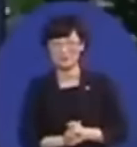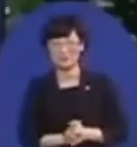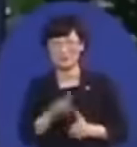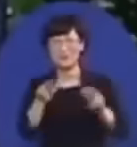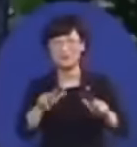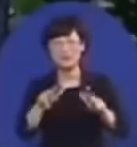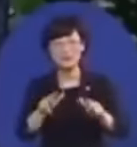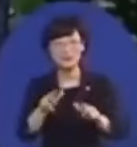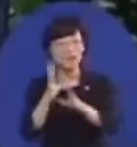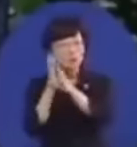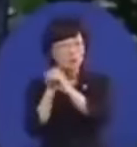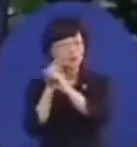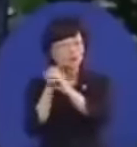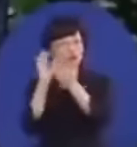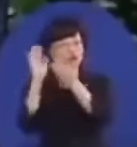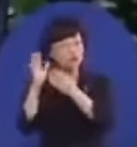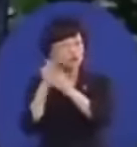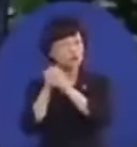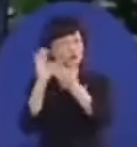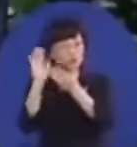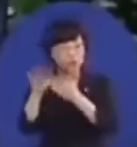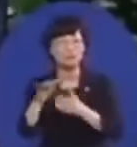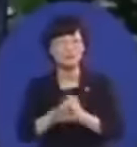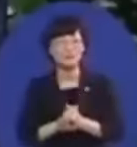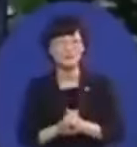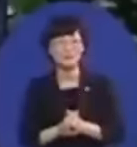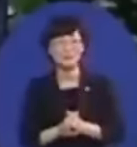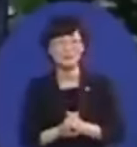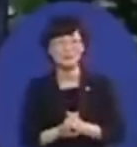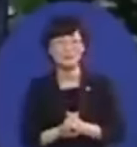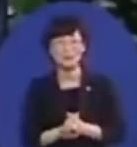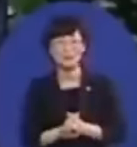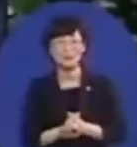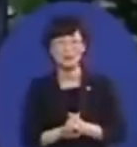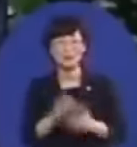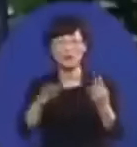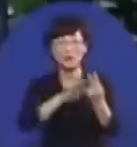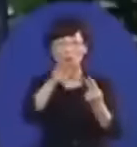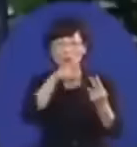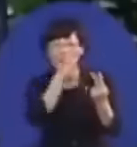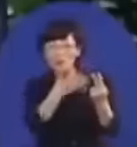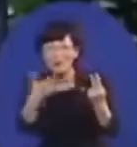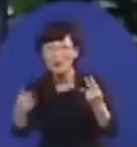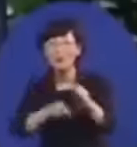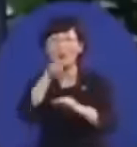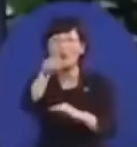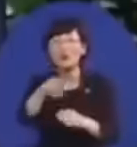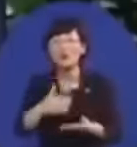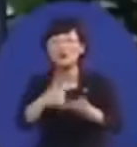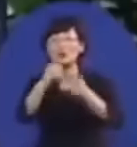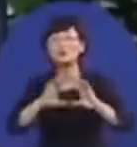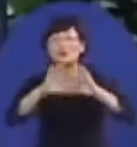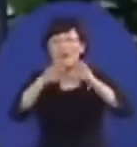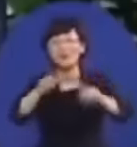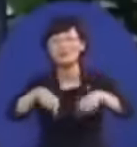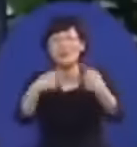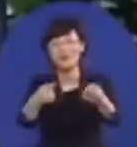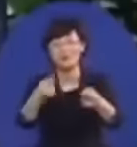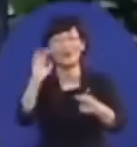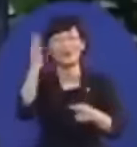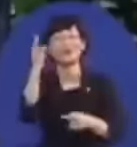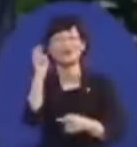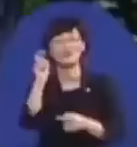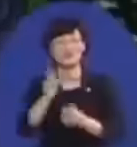이제 며칠 후 우리는 요단강 건너가 주님의 나라에 들어가 살 것이겠습니다.